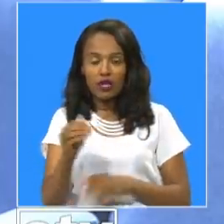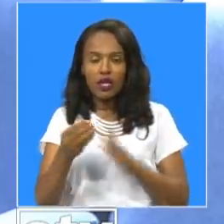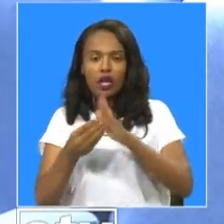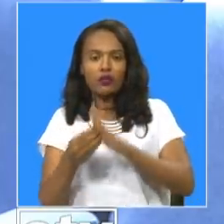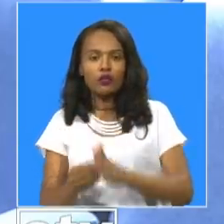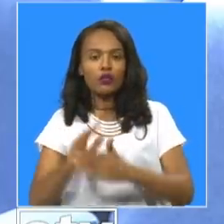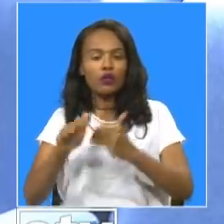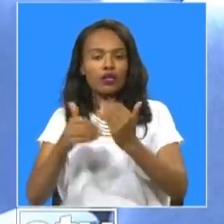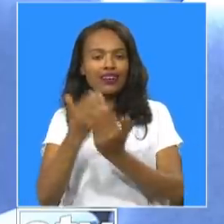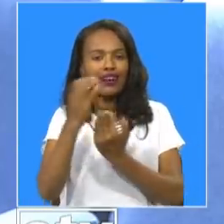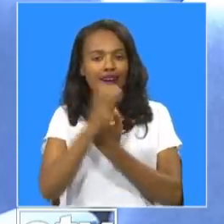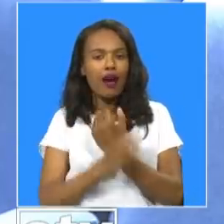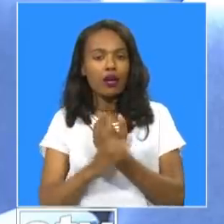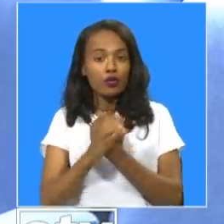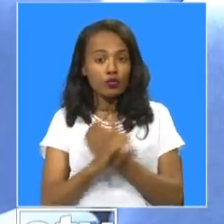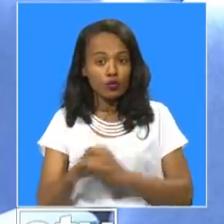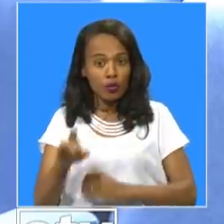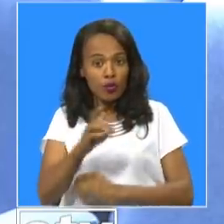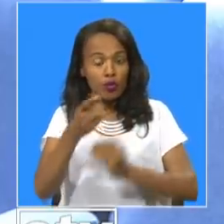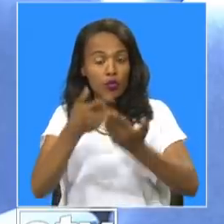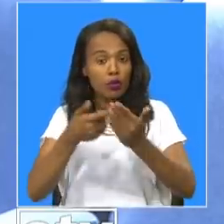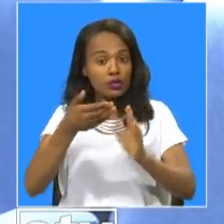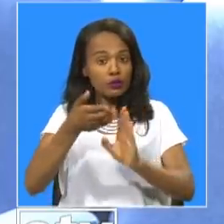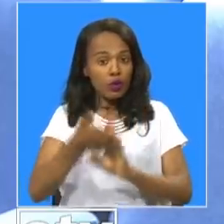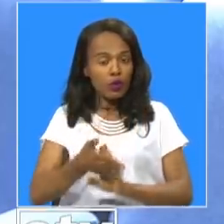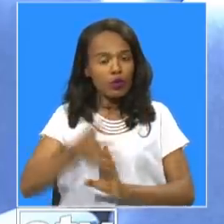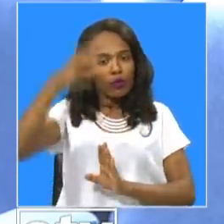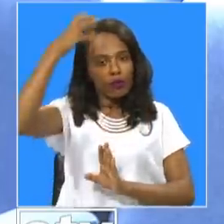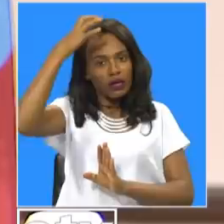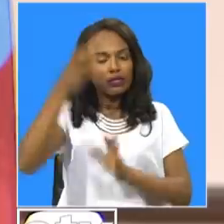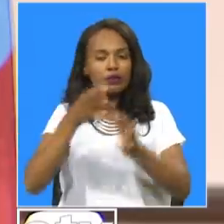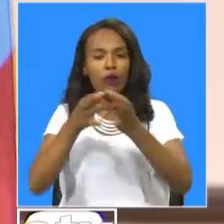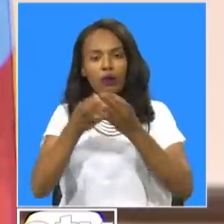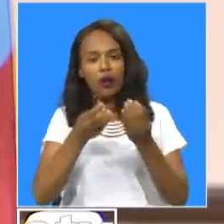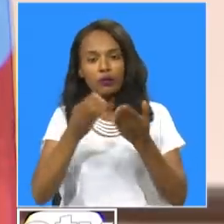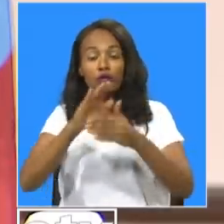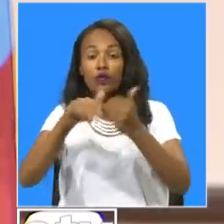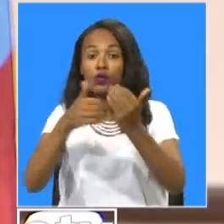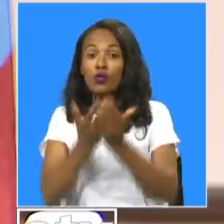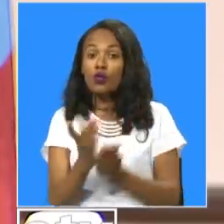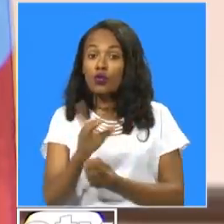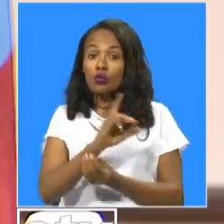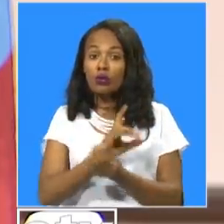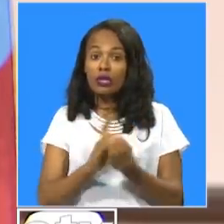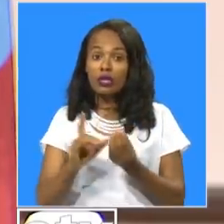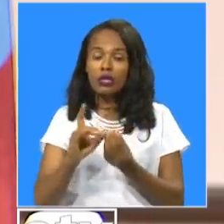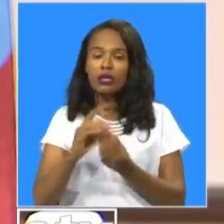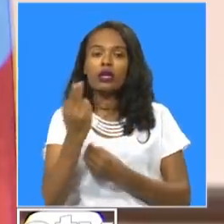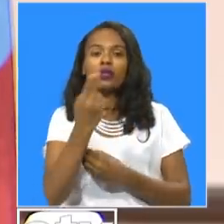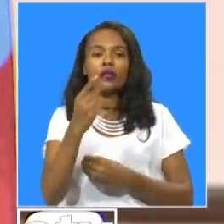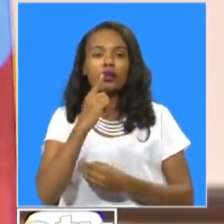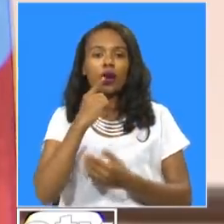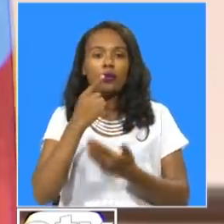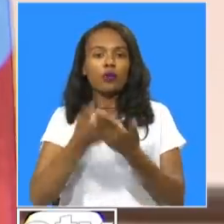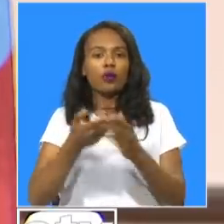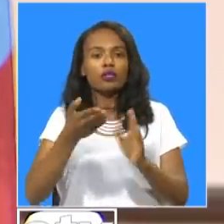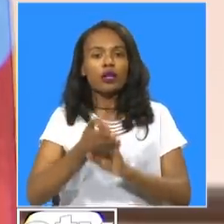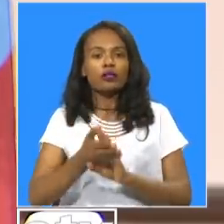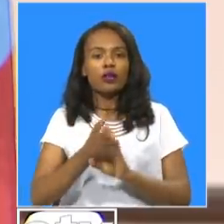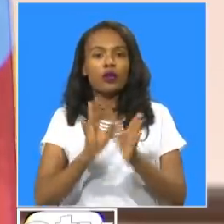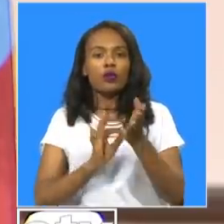ተጽዕኖውም ለጠቅላላ ሀገሪቱ በመሆኑ በዚህ በኩል መንግስት ማብራሪያ ቢሰጥ። ሁሉም ክልል ተጠቃሚ ነው። ከዚህ አንፃር ቁጥሩ